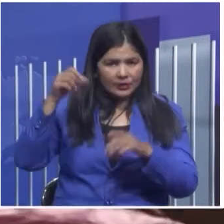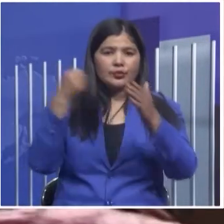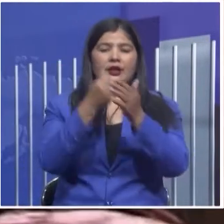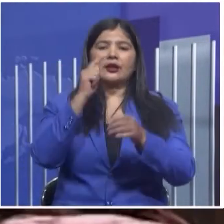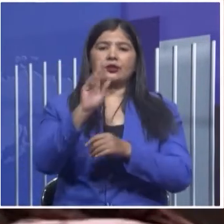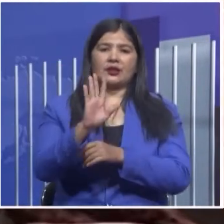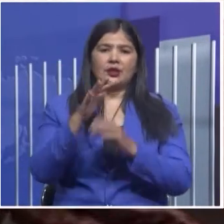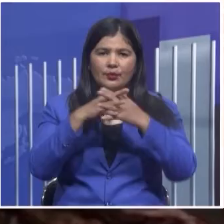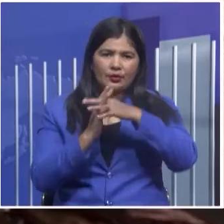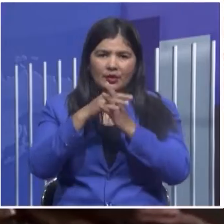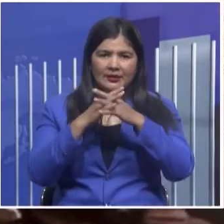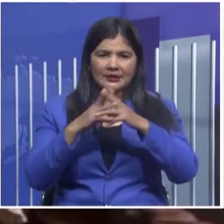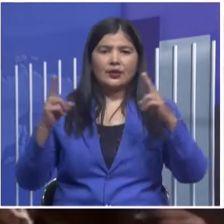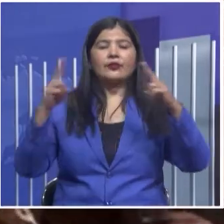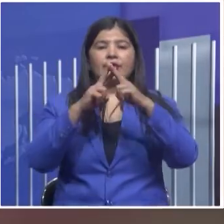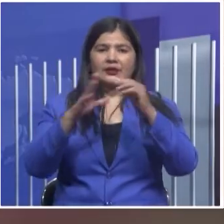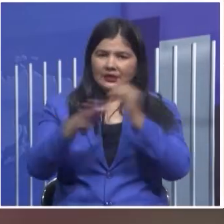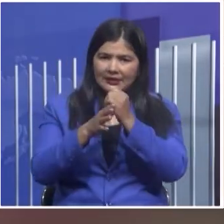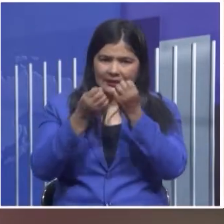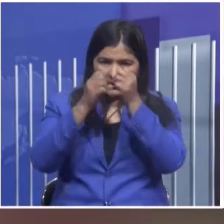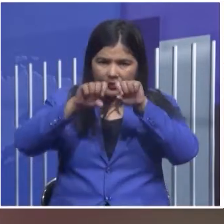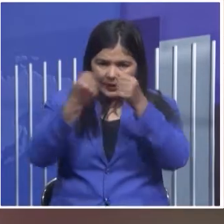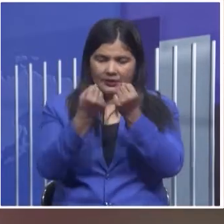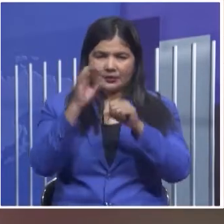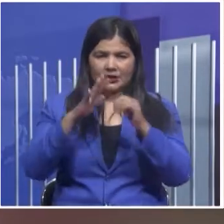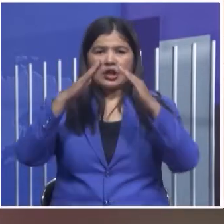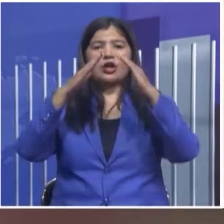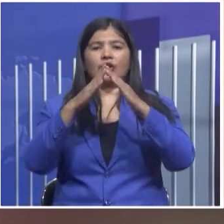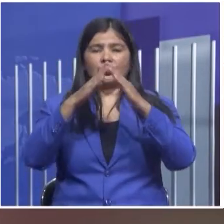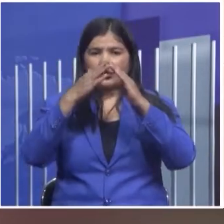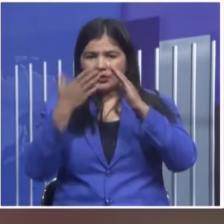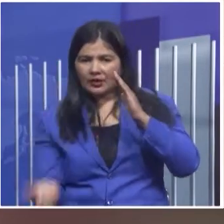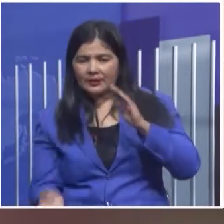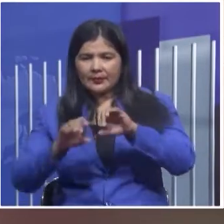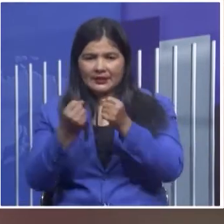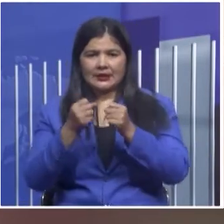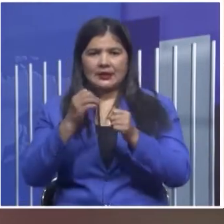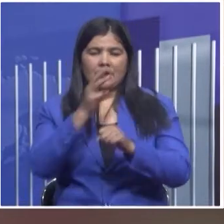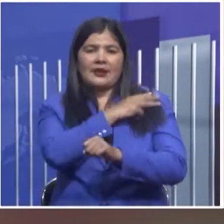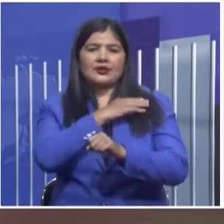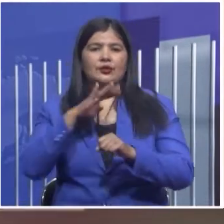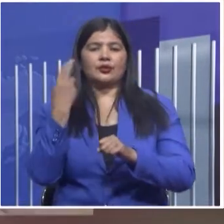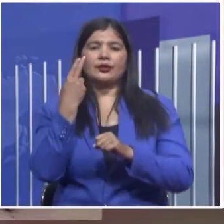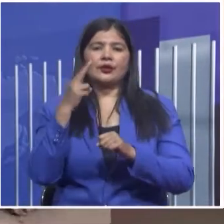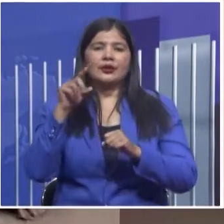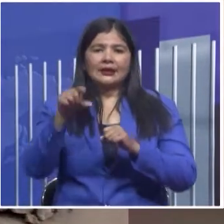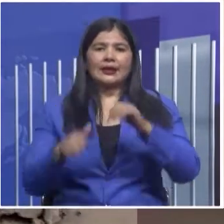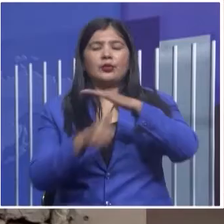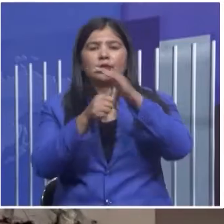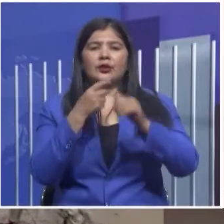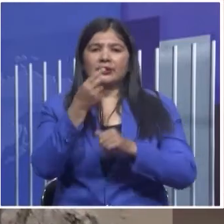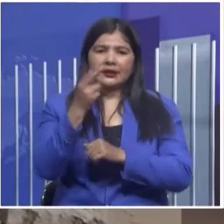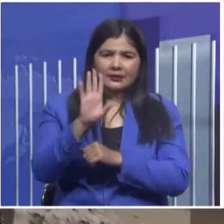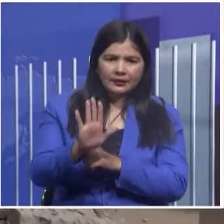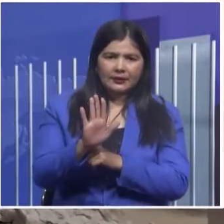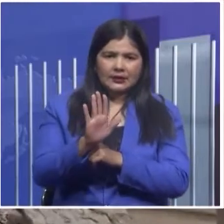भूकम्पको कारण धेरै भौतिक संरचनाहरू भत्किएका छन्। घरको छत खसेर च्यापिँदा मानिसहरूको मृत्यु भएको त्यहाँका अधिकारीहरूले बताएका छन्। प्रान्तका